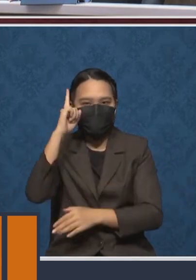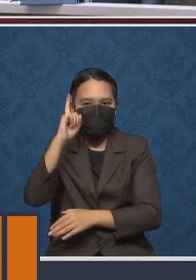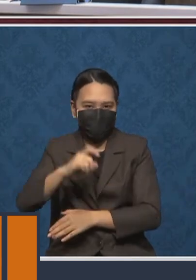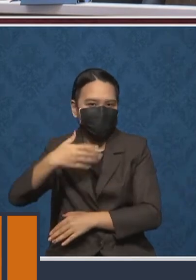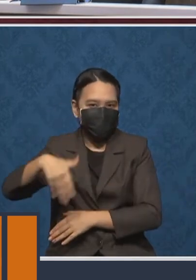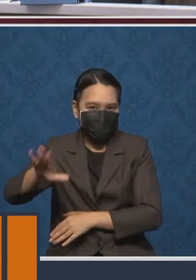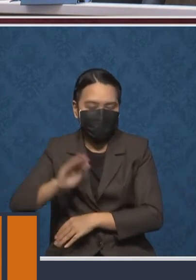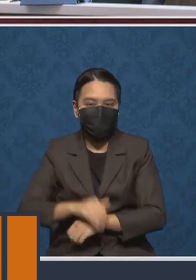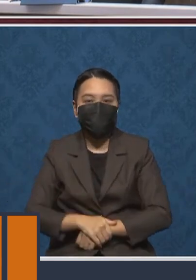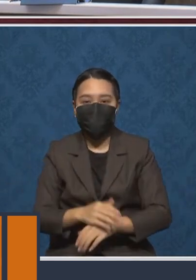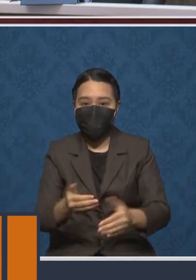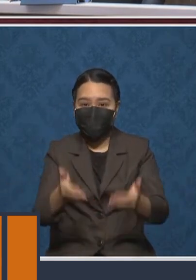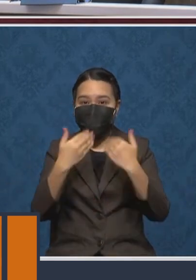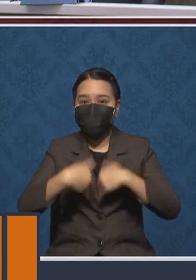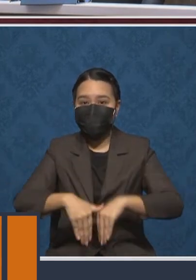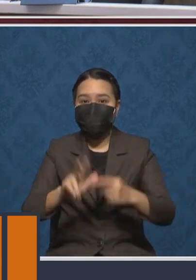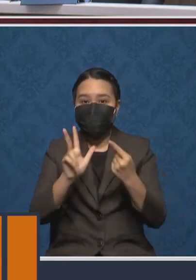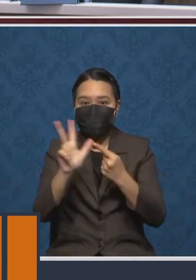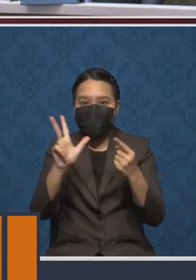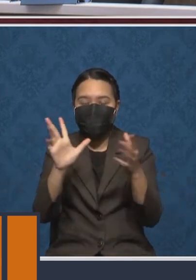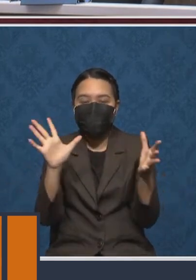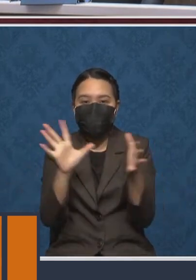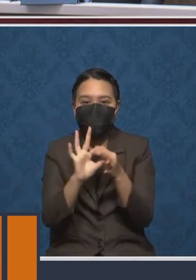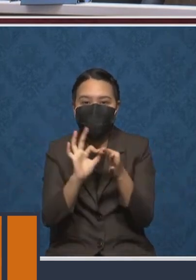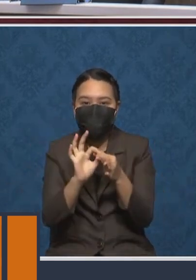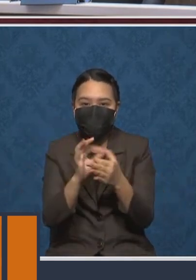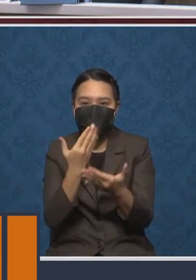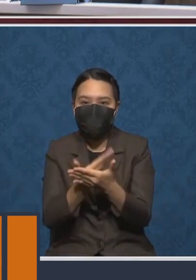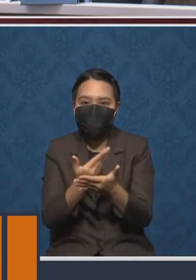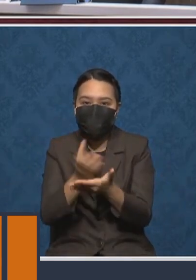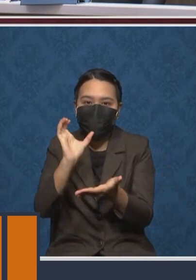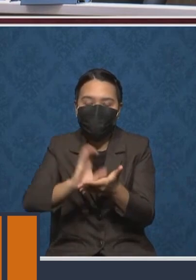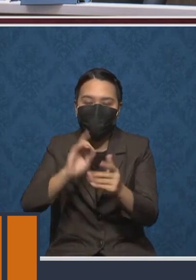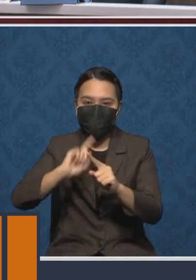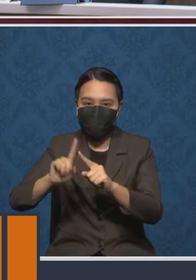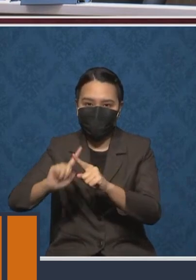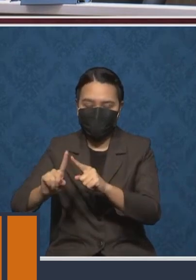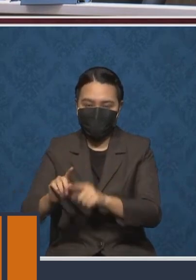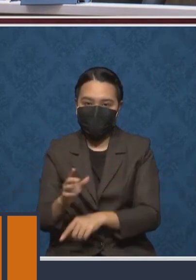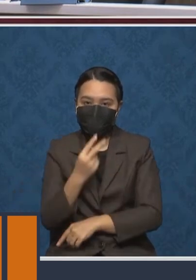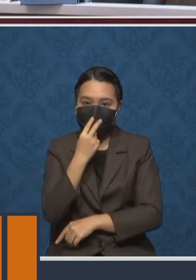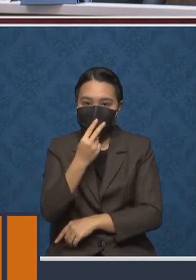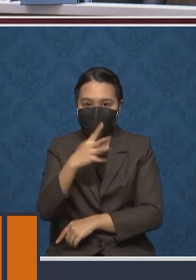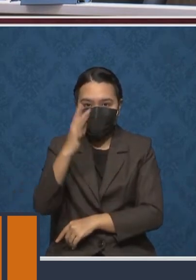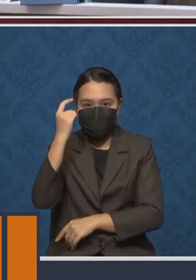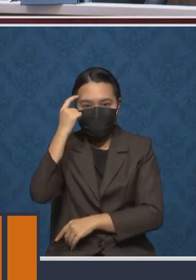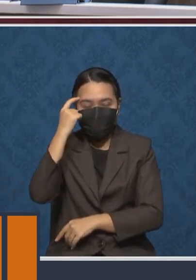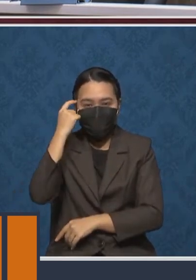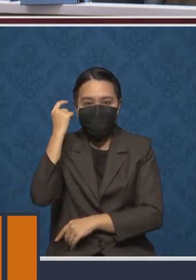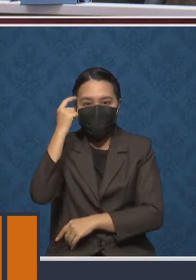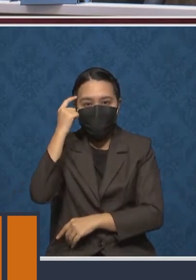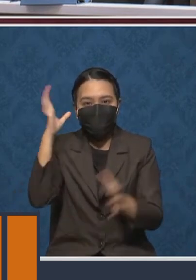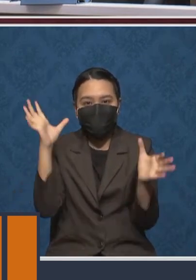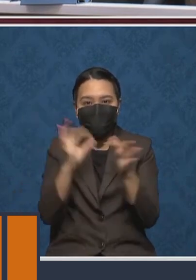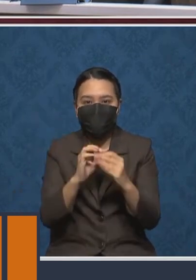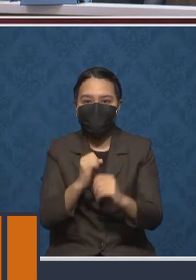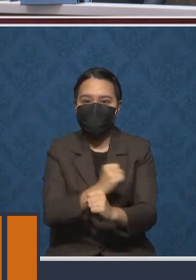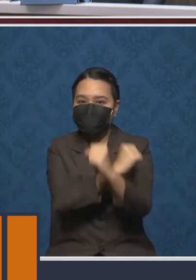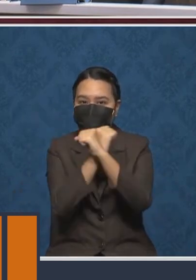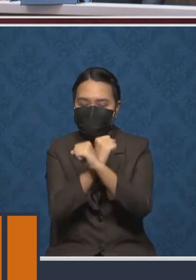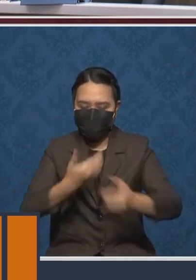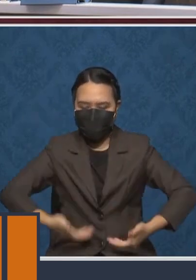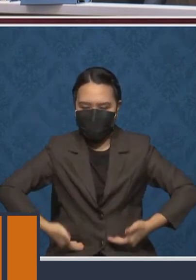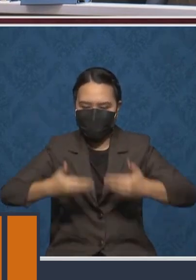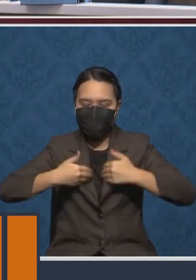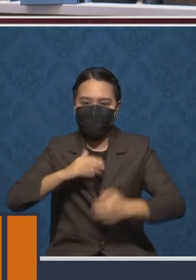ค่าใช้จ่ายจะพบว่าเหตุอื่นใดที่เห็นสมควรโดย คำนึงถึงความปลอดภัยและการดำรงชีพตามปก